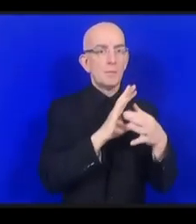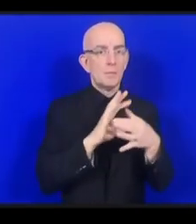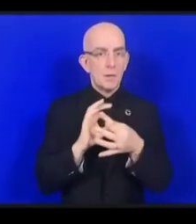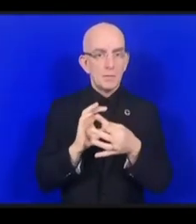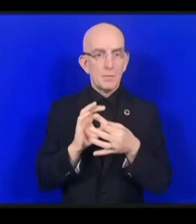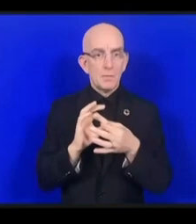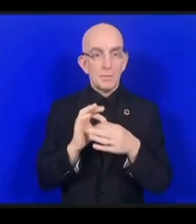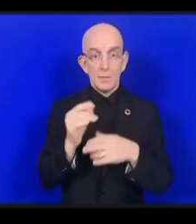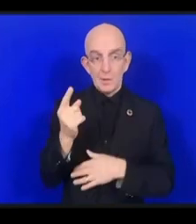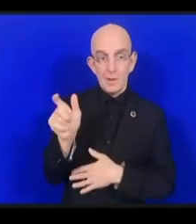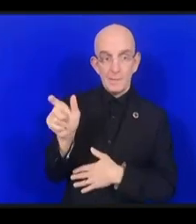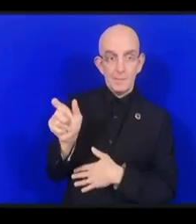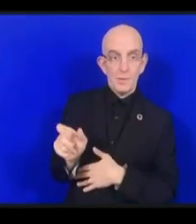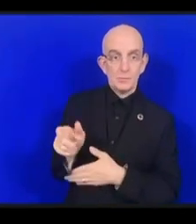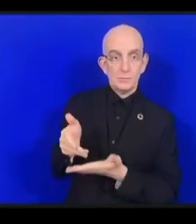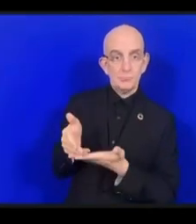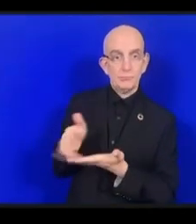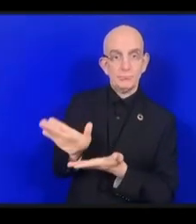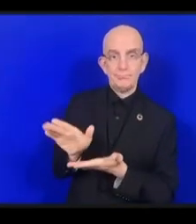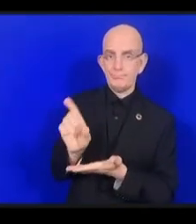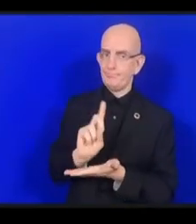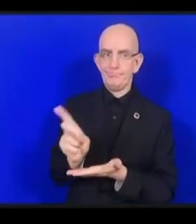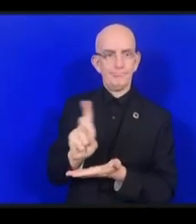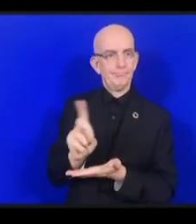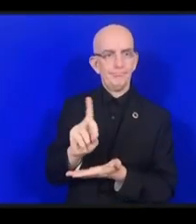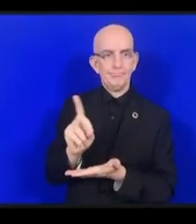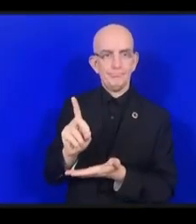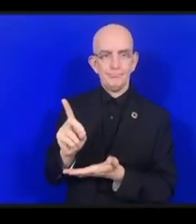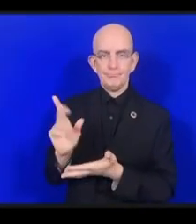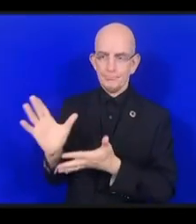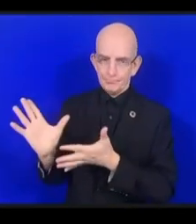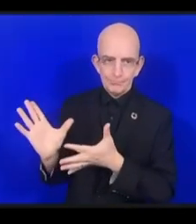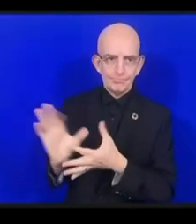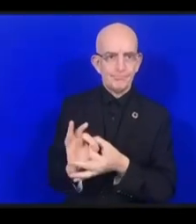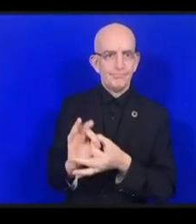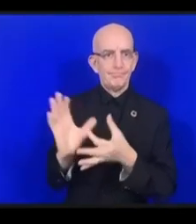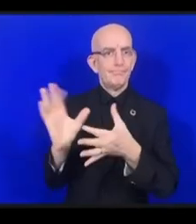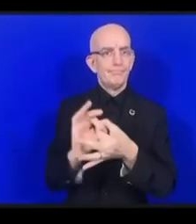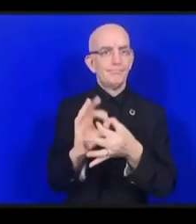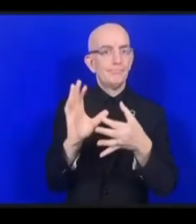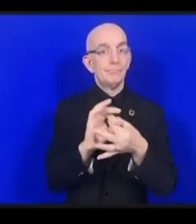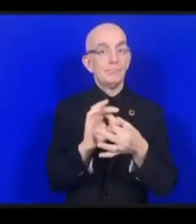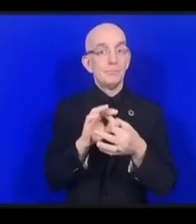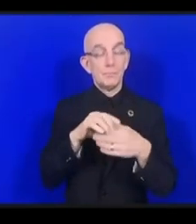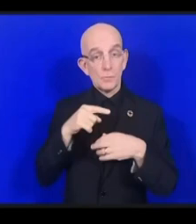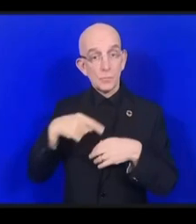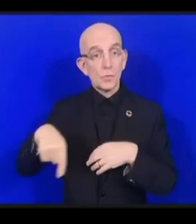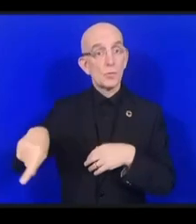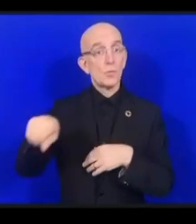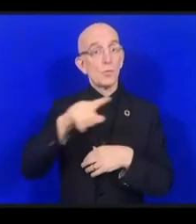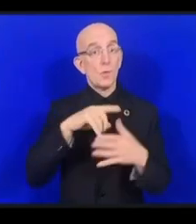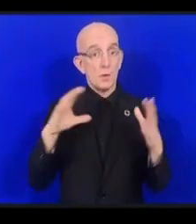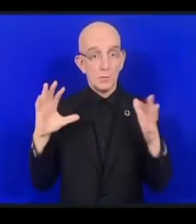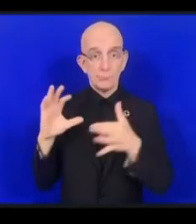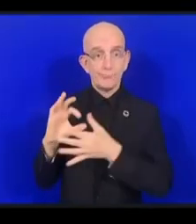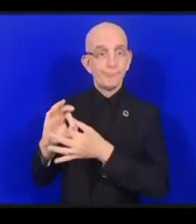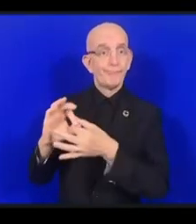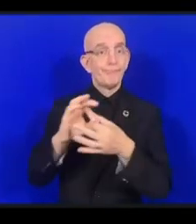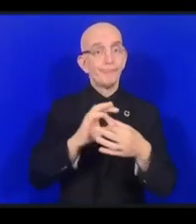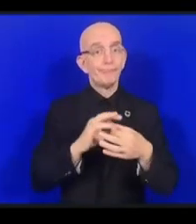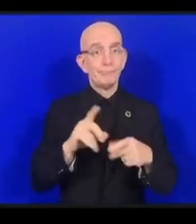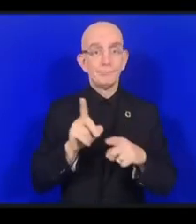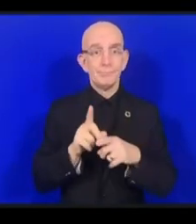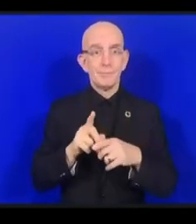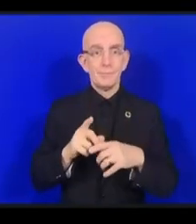寄り添い後押しする絆になったらと願う次第であります。それはまさにインターネットの素晴ら